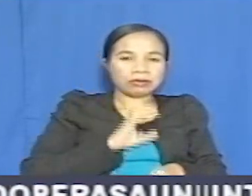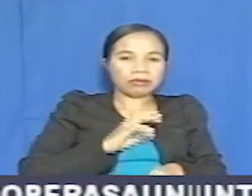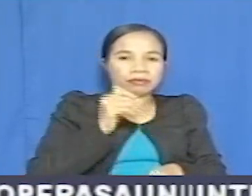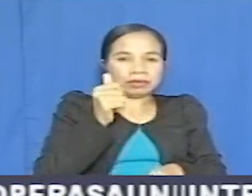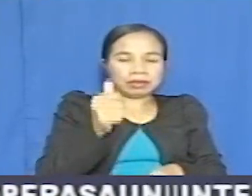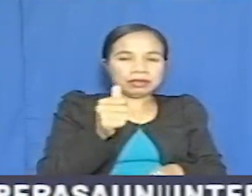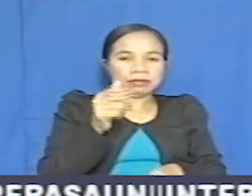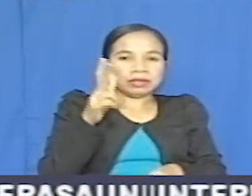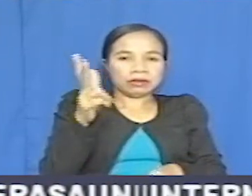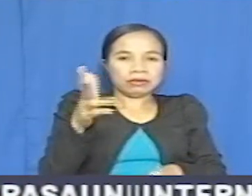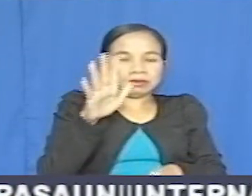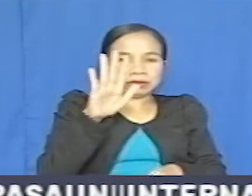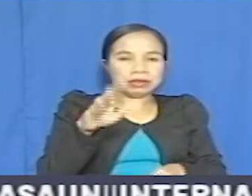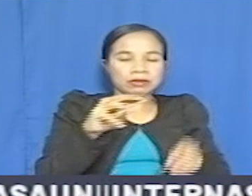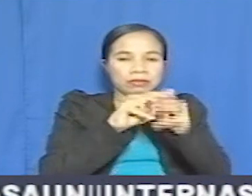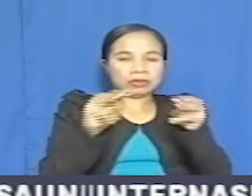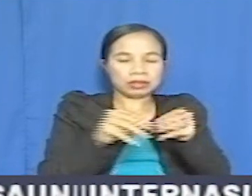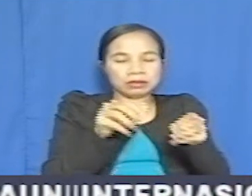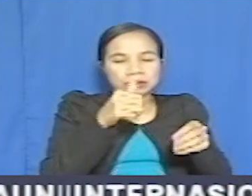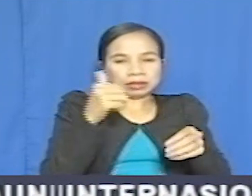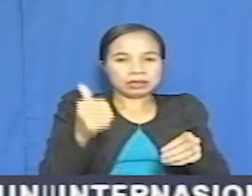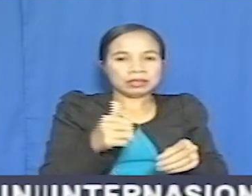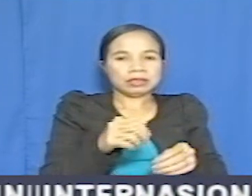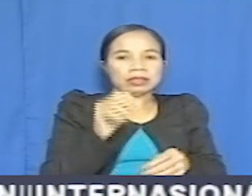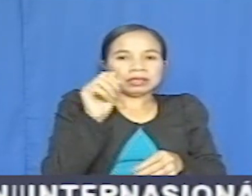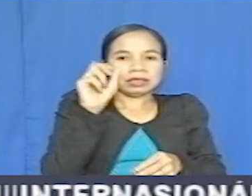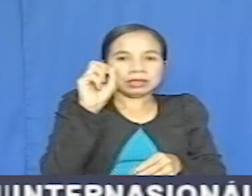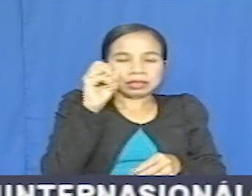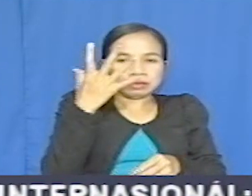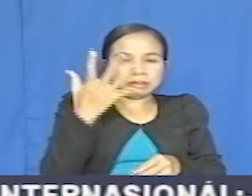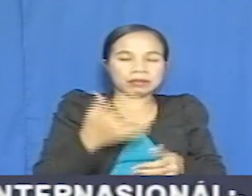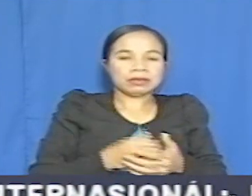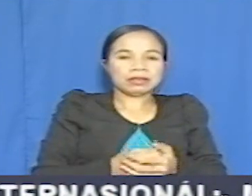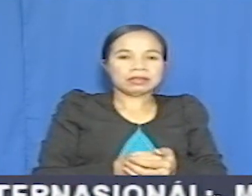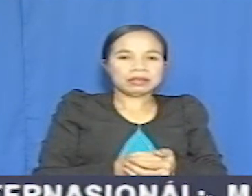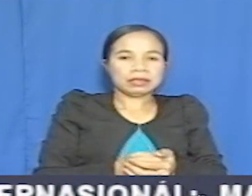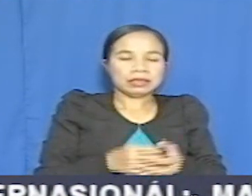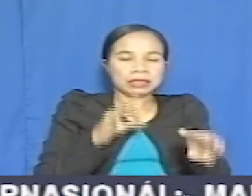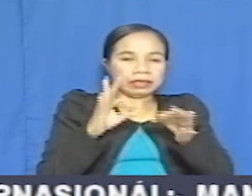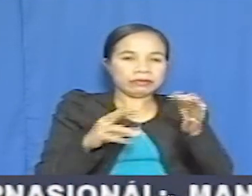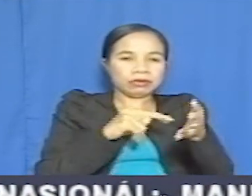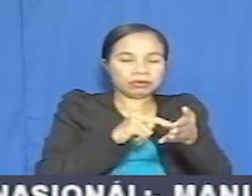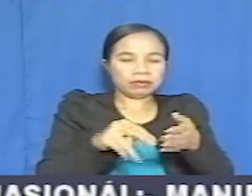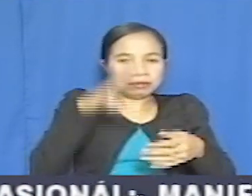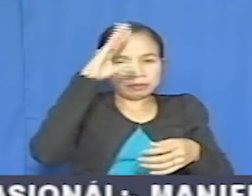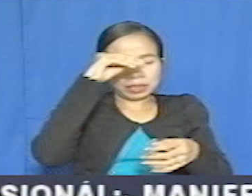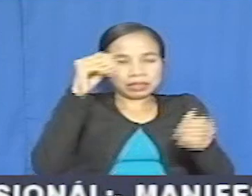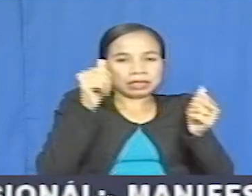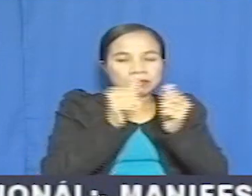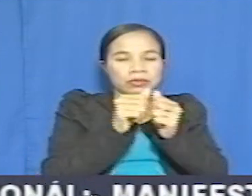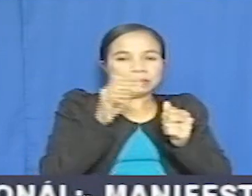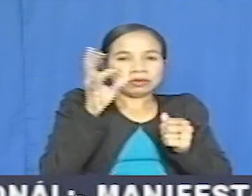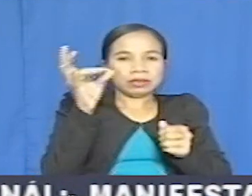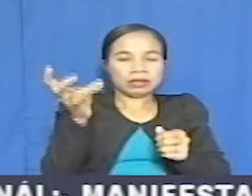Lima, Tolunulu Resin Lima, no município Siraceluk, Nain Sanulu Resin Lima. Entre número, né? Mane, Nain